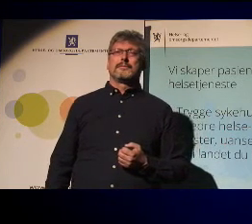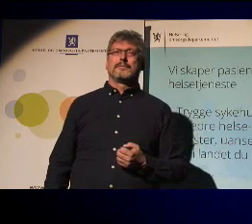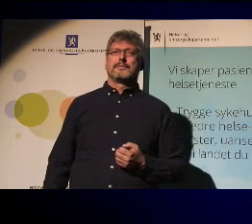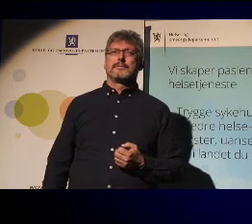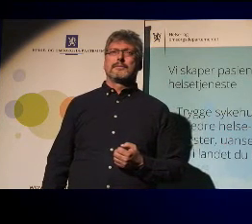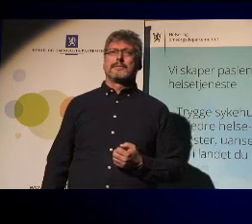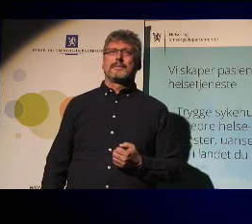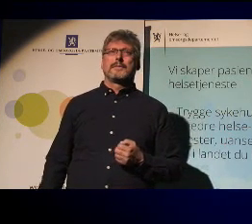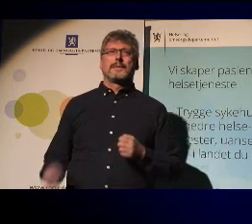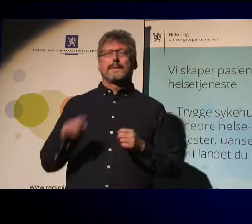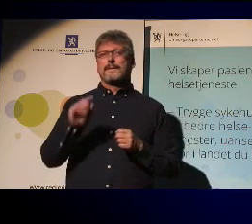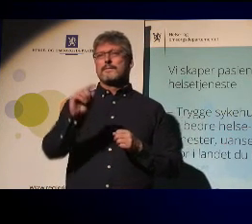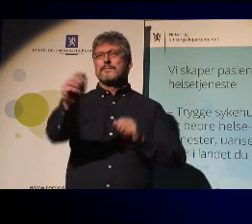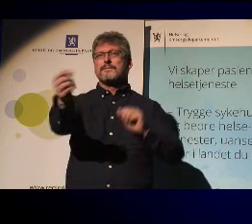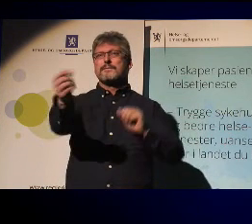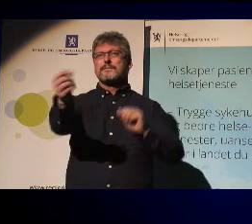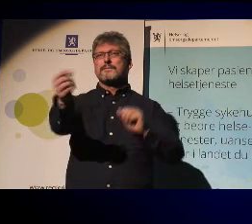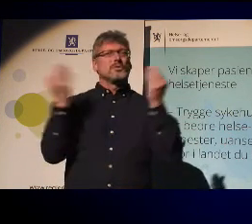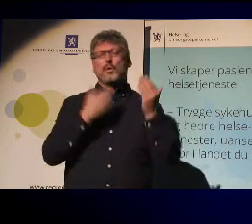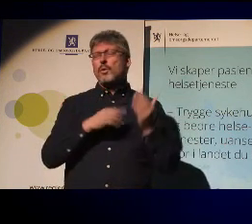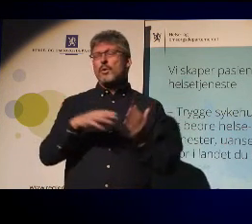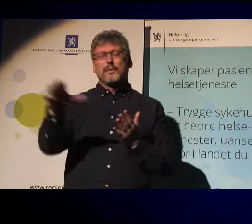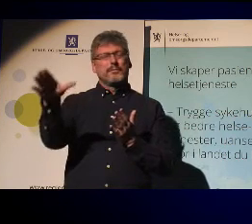I skolan gick det bra.